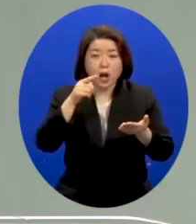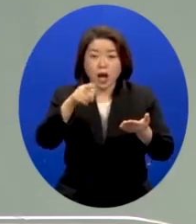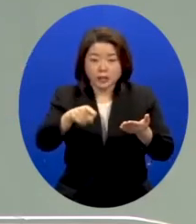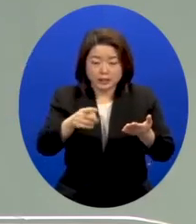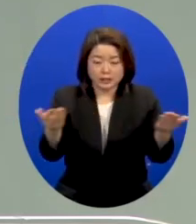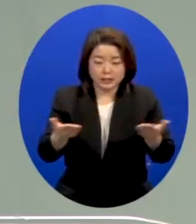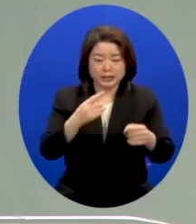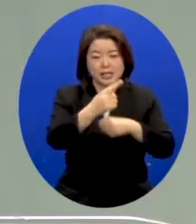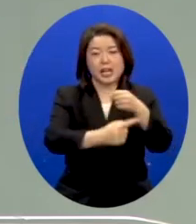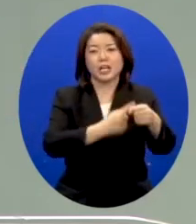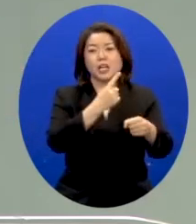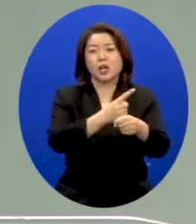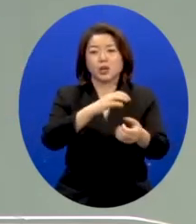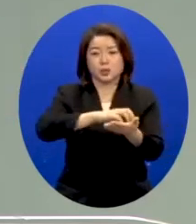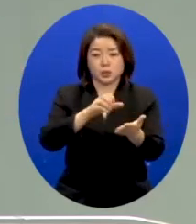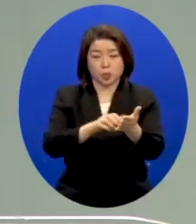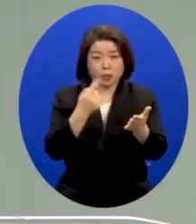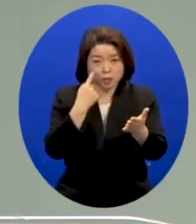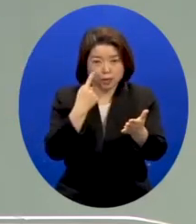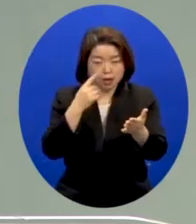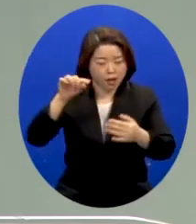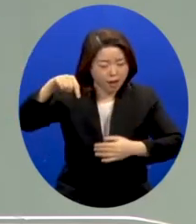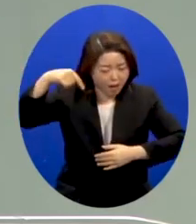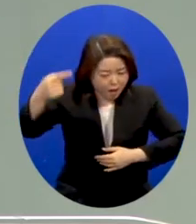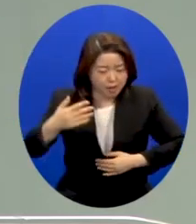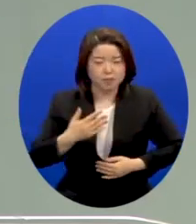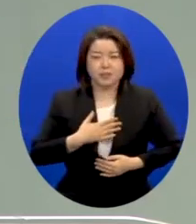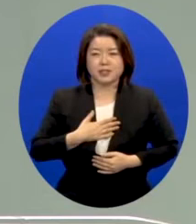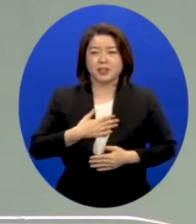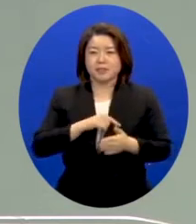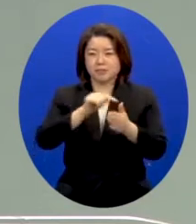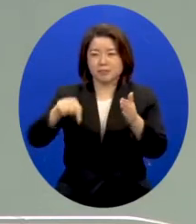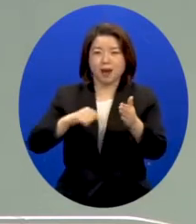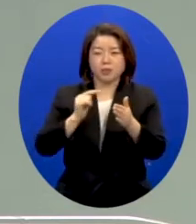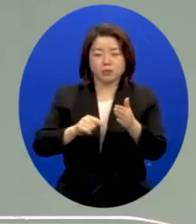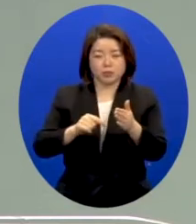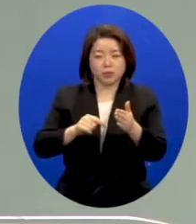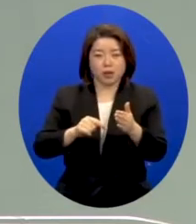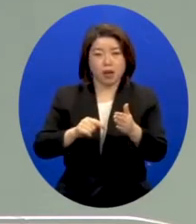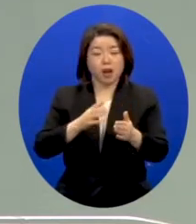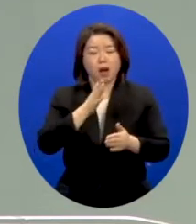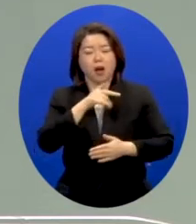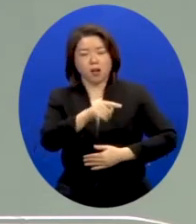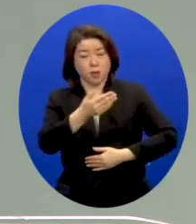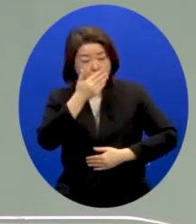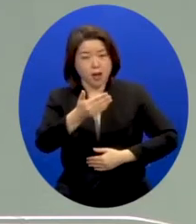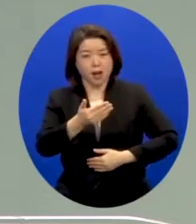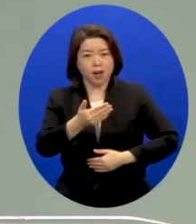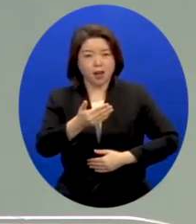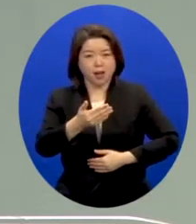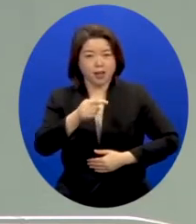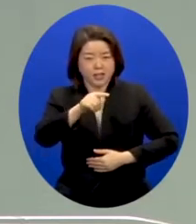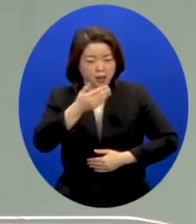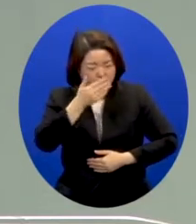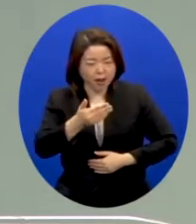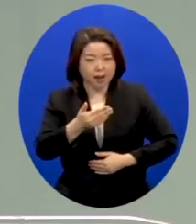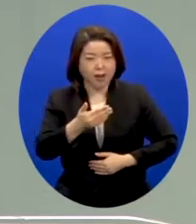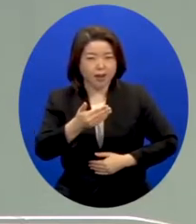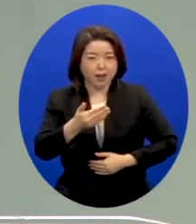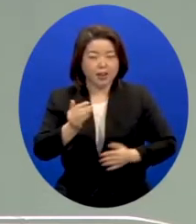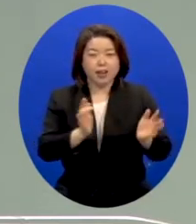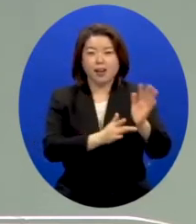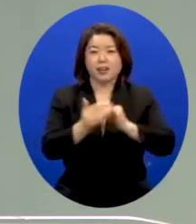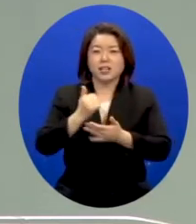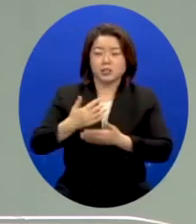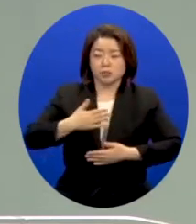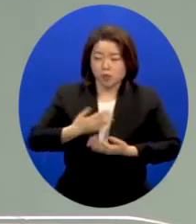했습니다 그리곤 한 사람의 제 마음속에 얻어 했구나 에게 되겠구나 예수님이 우리와